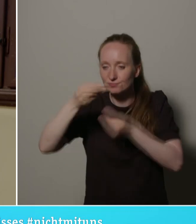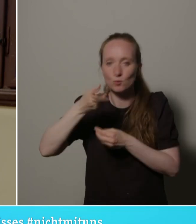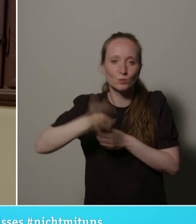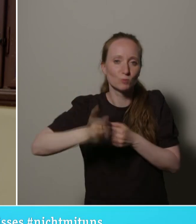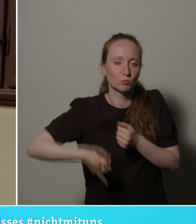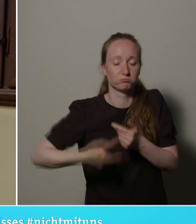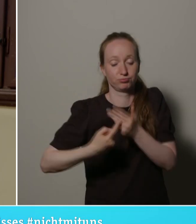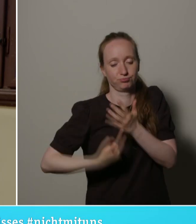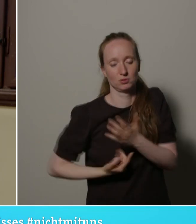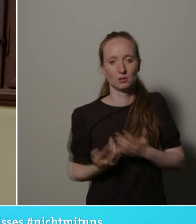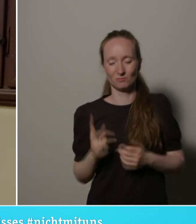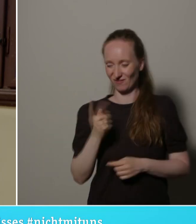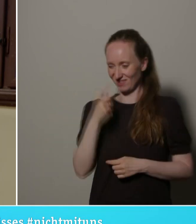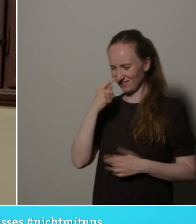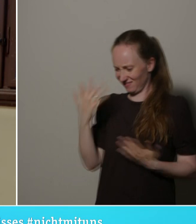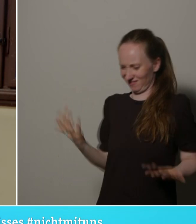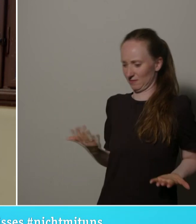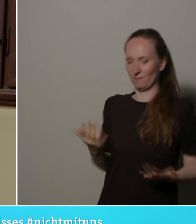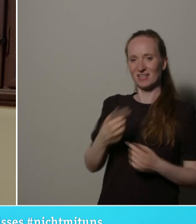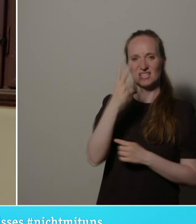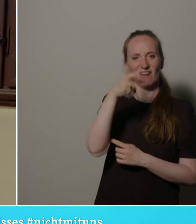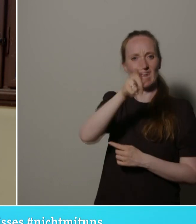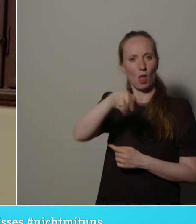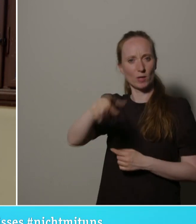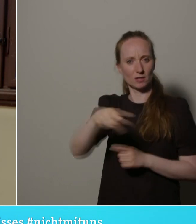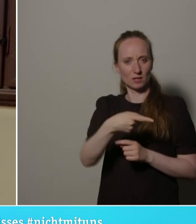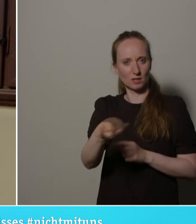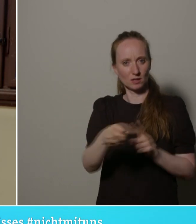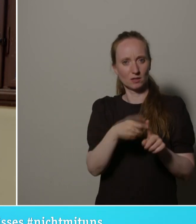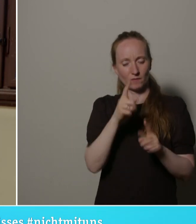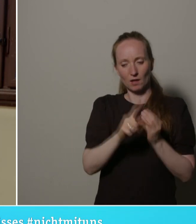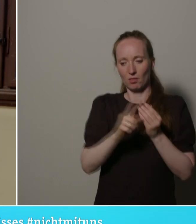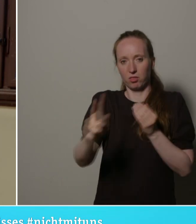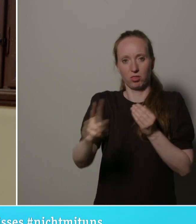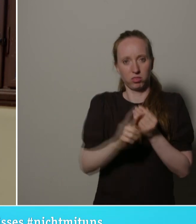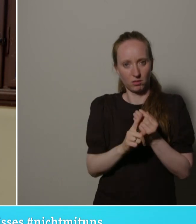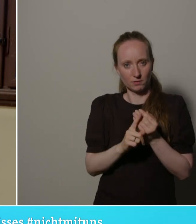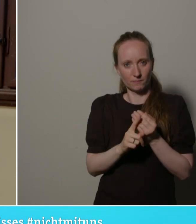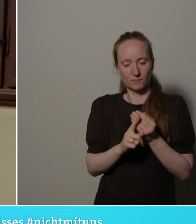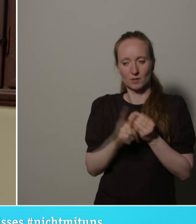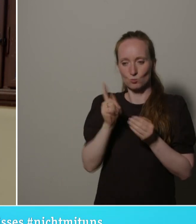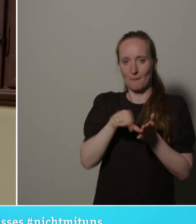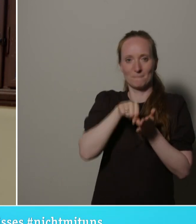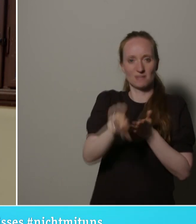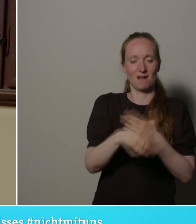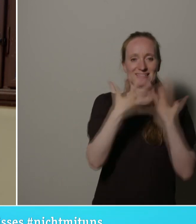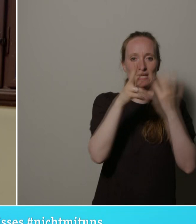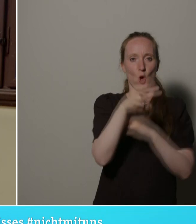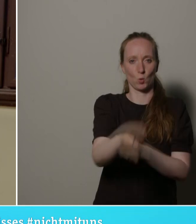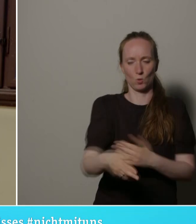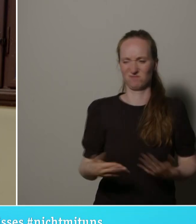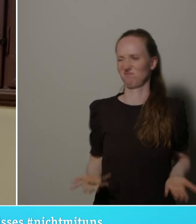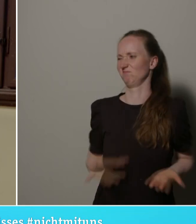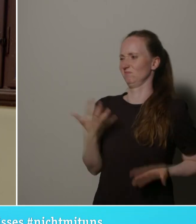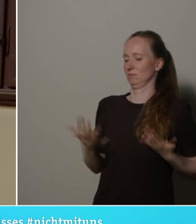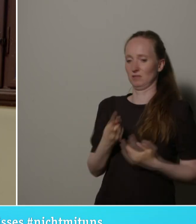ist doch nicht zumutbar, wenn zum Beispiel 2 Personen hin und zurück fahren, die müssen 10 € auf den Tisch legen. Was machen